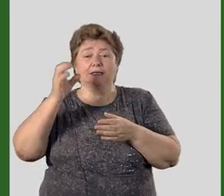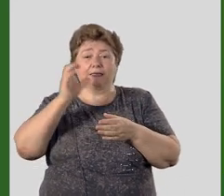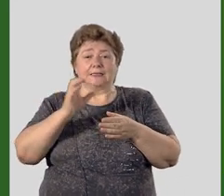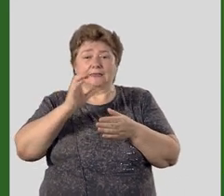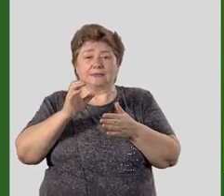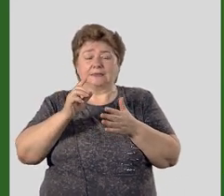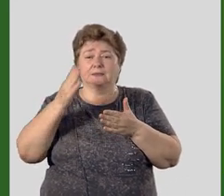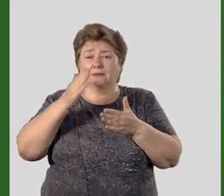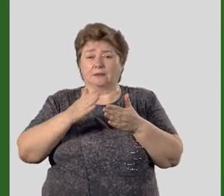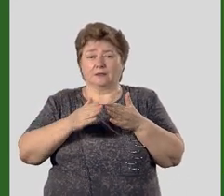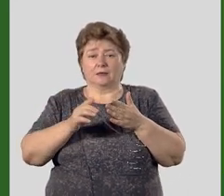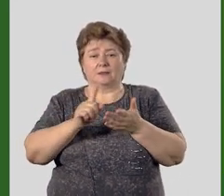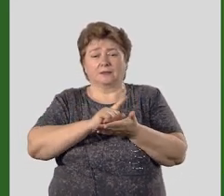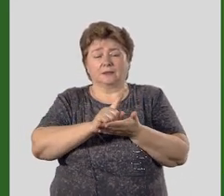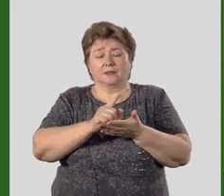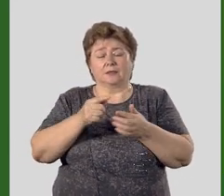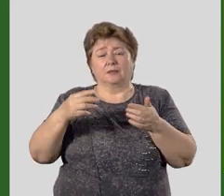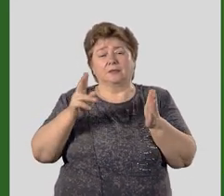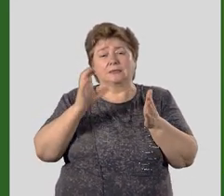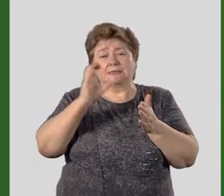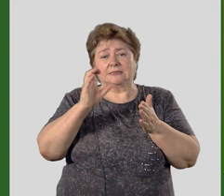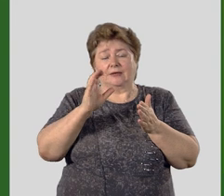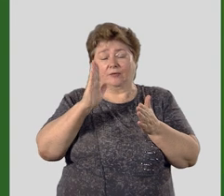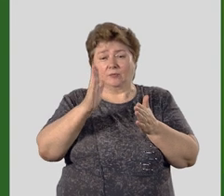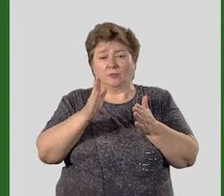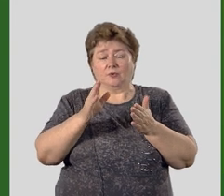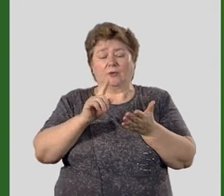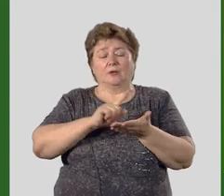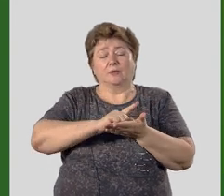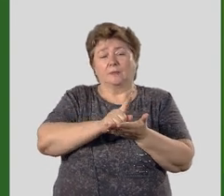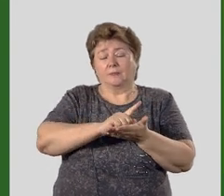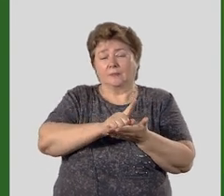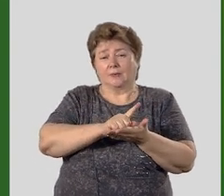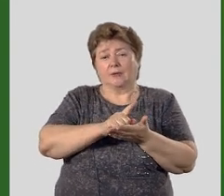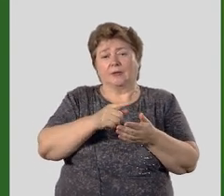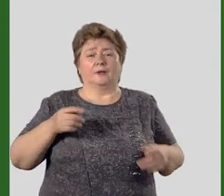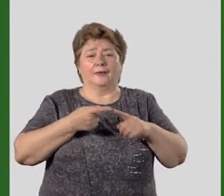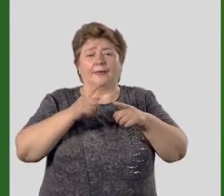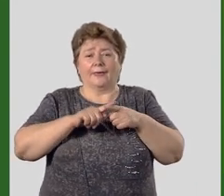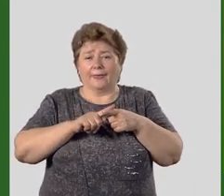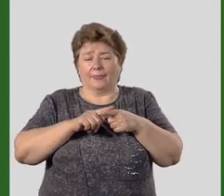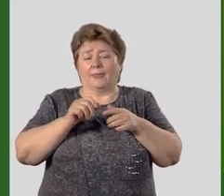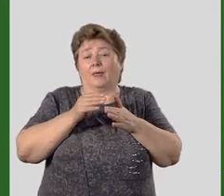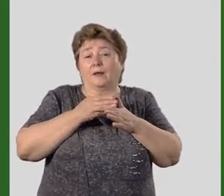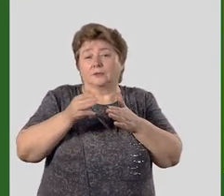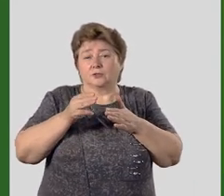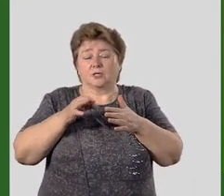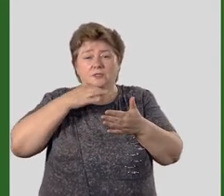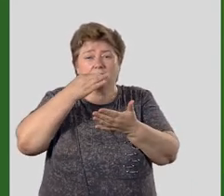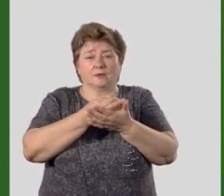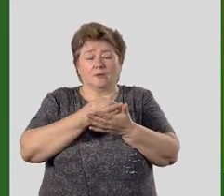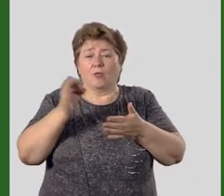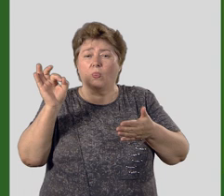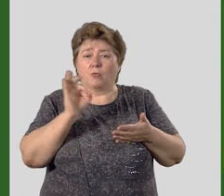стрелки не совместится с отметкой «Север» на его шкале. Эта отметка